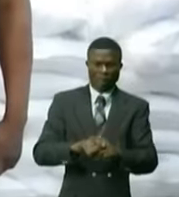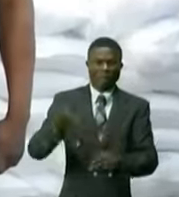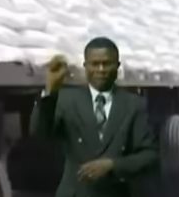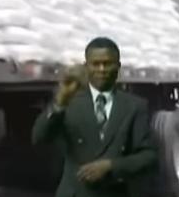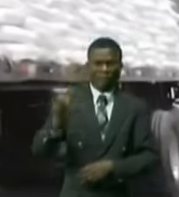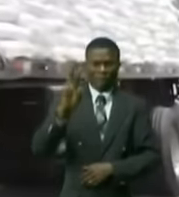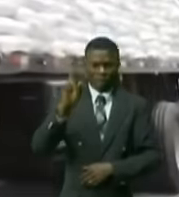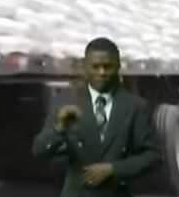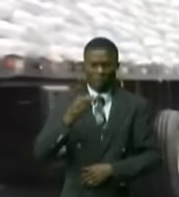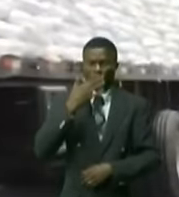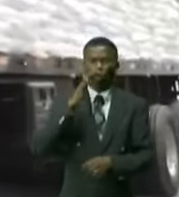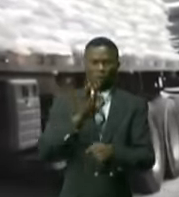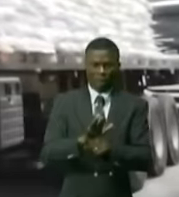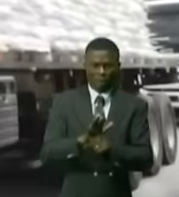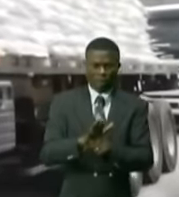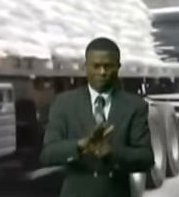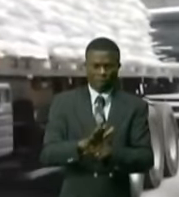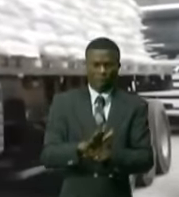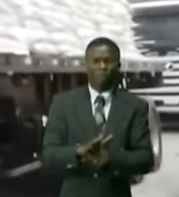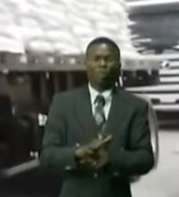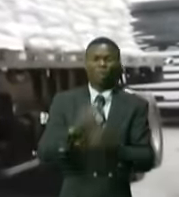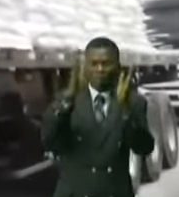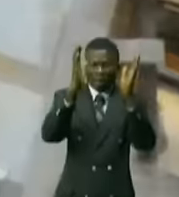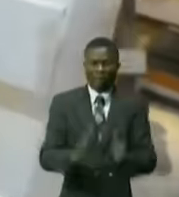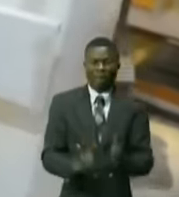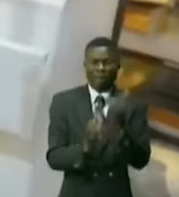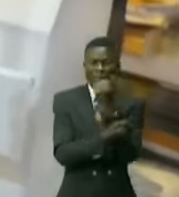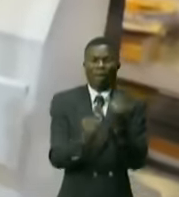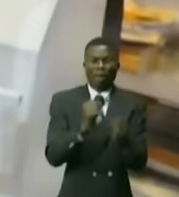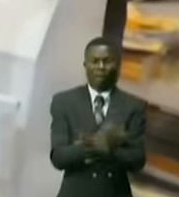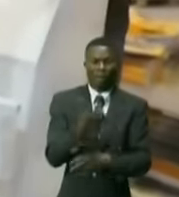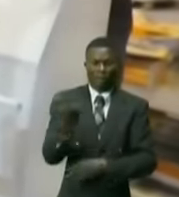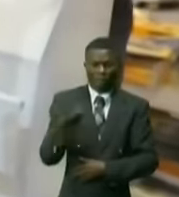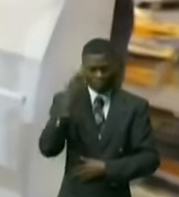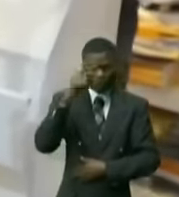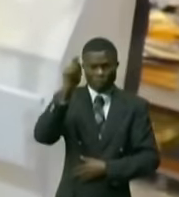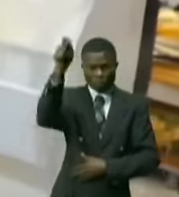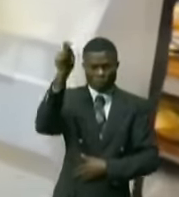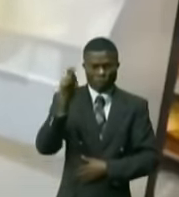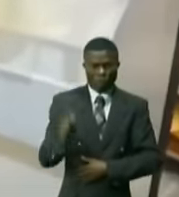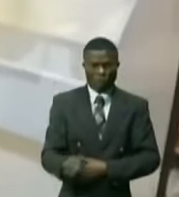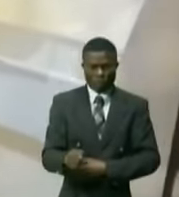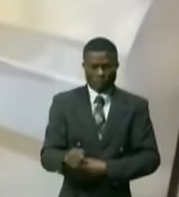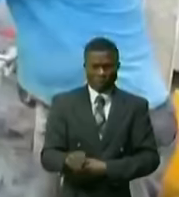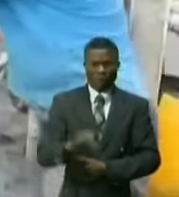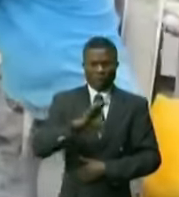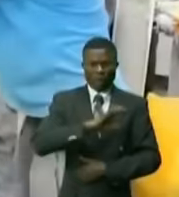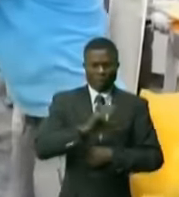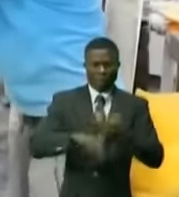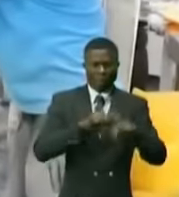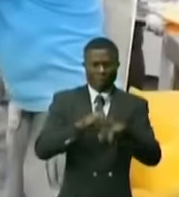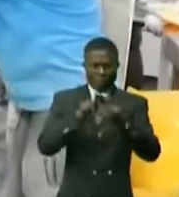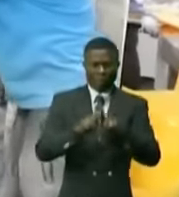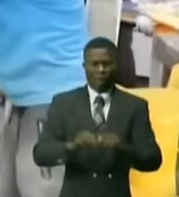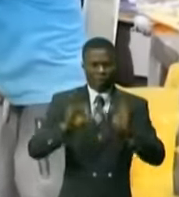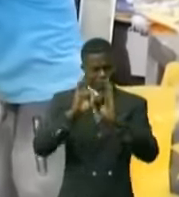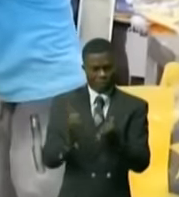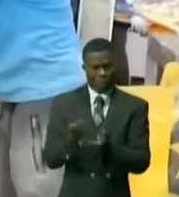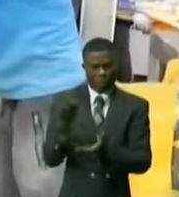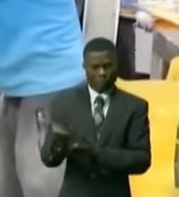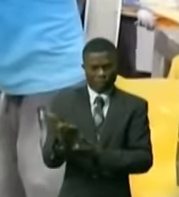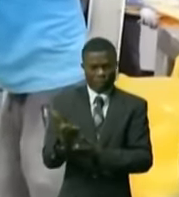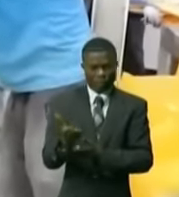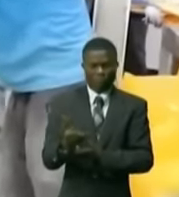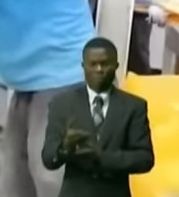Kasongo-Kabouik, rassurent sur la disponibilité du stock pour les militaires, les policiers ainsi que leurs familles.